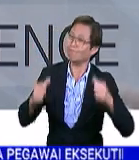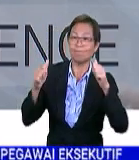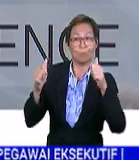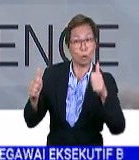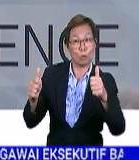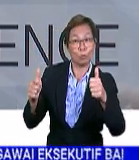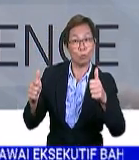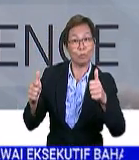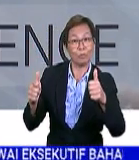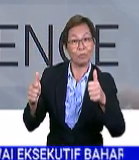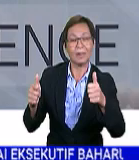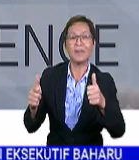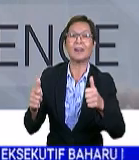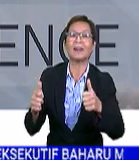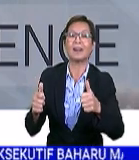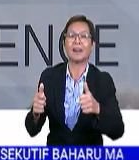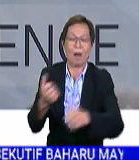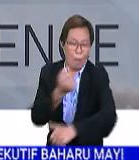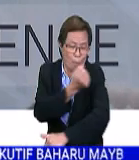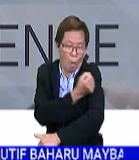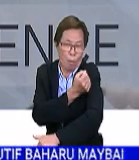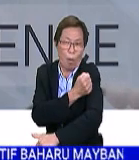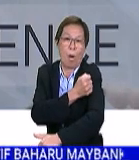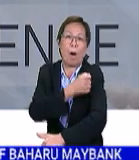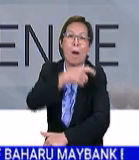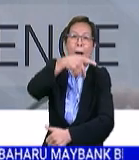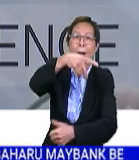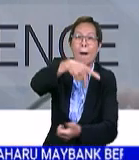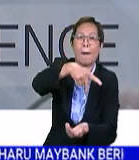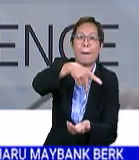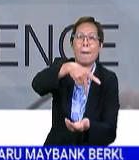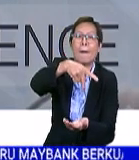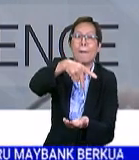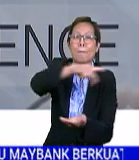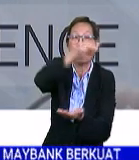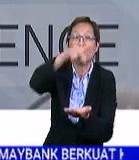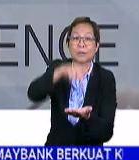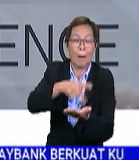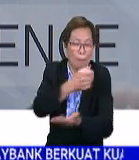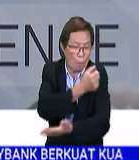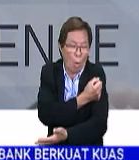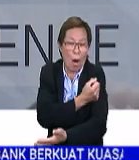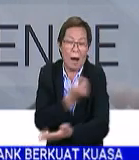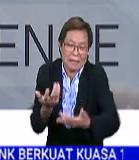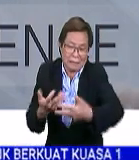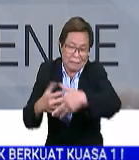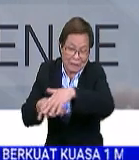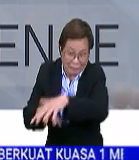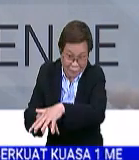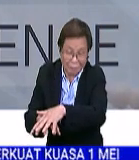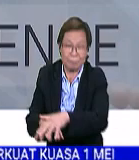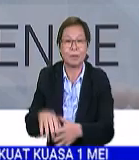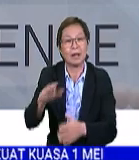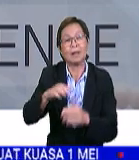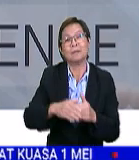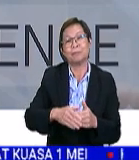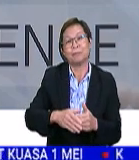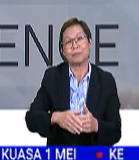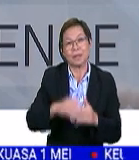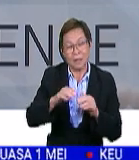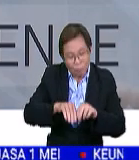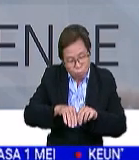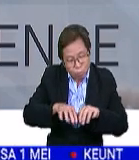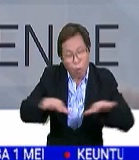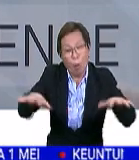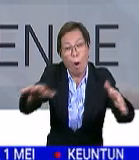masalah perubatan akan diberi di pusat pemberian vaksin integrasi. Seterusnya, ini akan